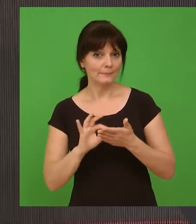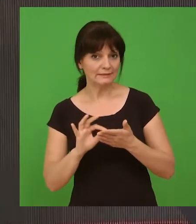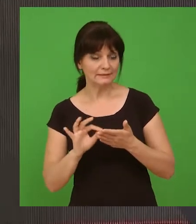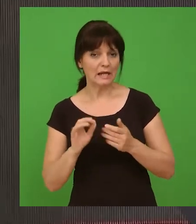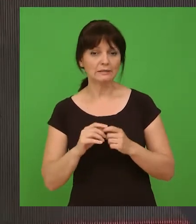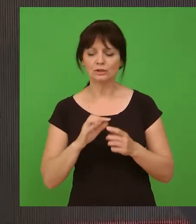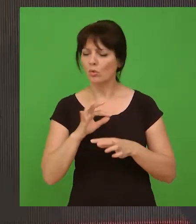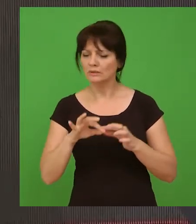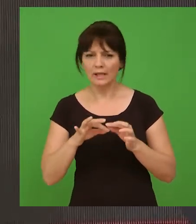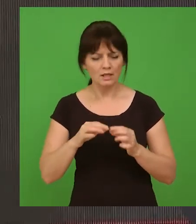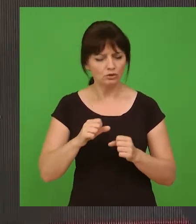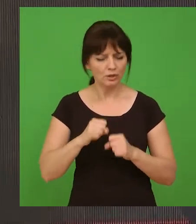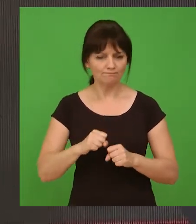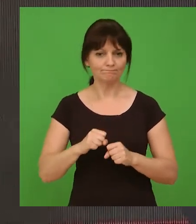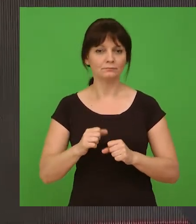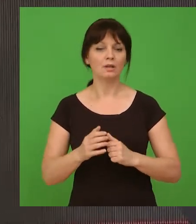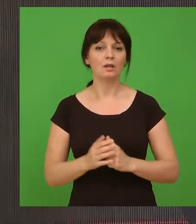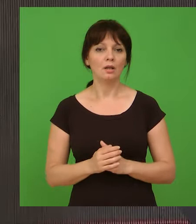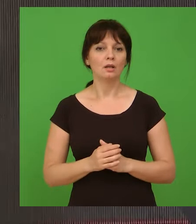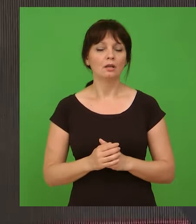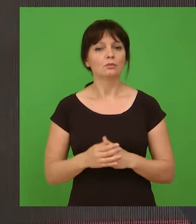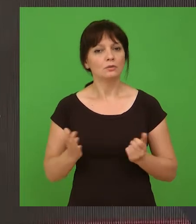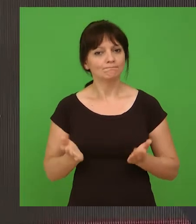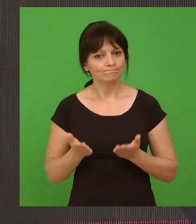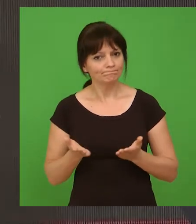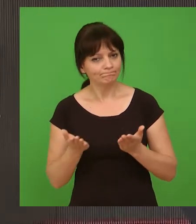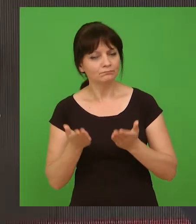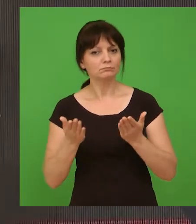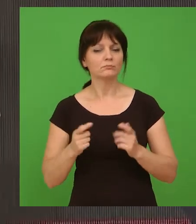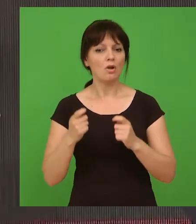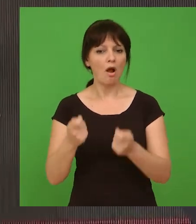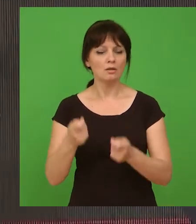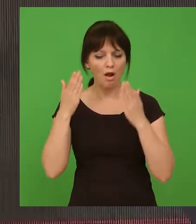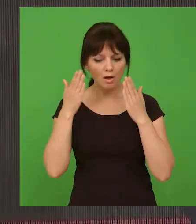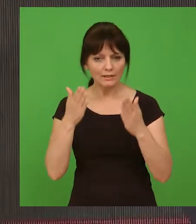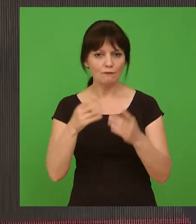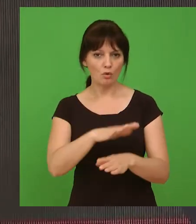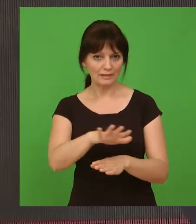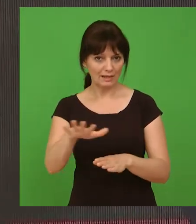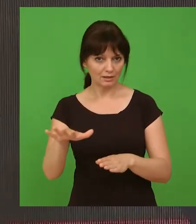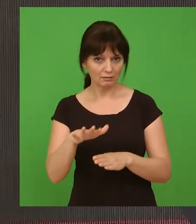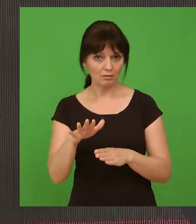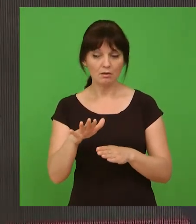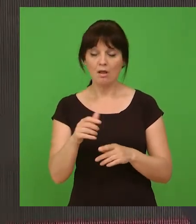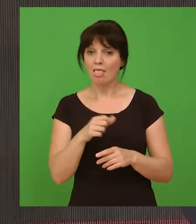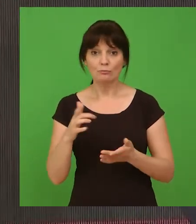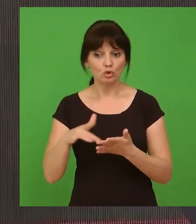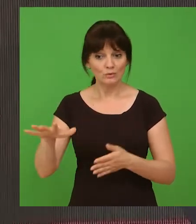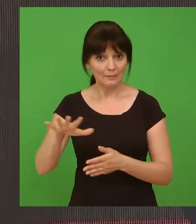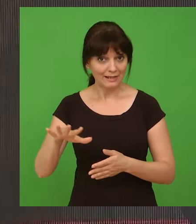Adminisztrációnk teljesen elkötelezett, hogy megkönnyebbülést és komfortot adjon a hívőknek, nem csak